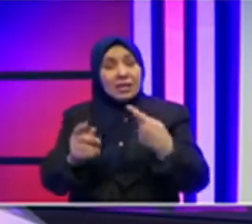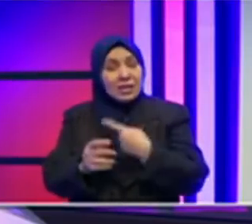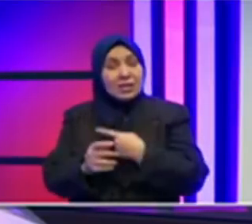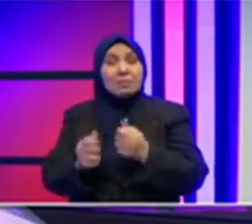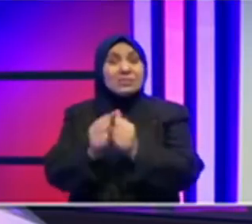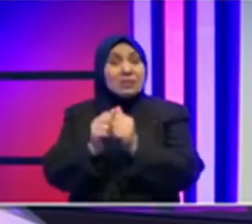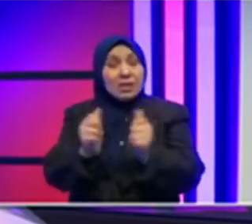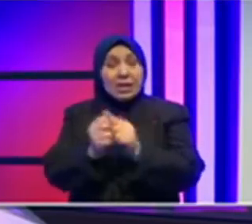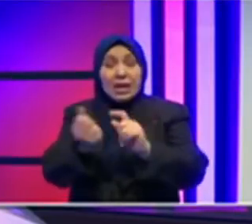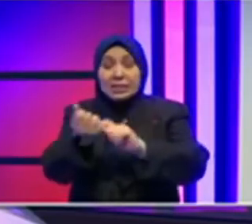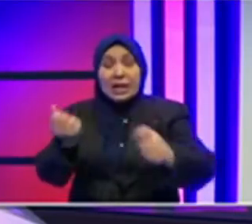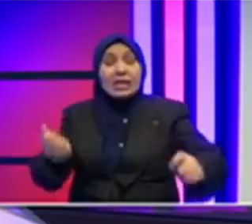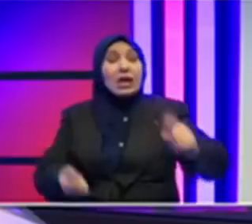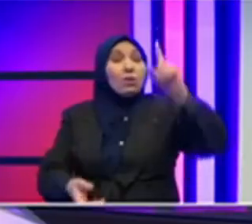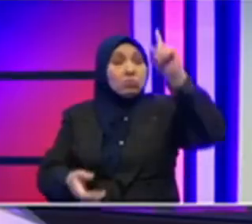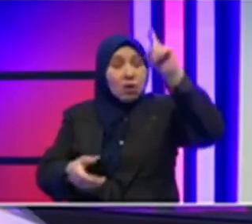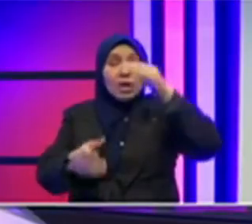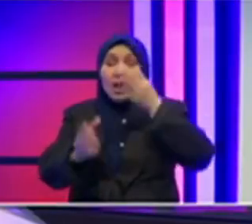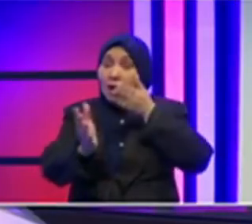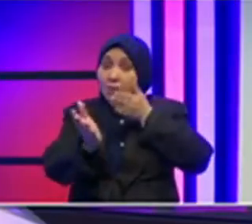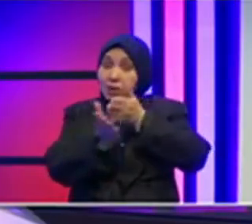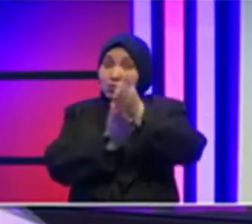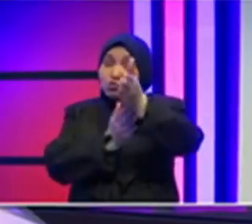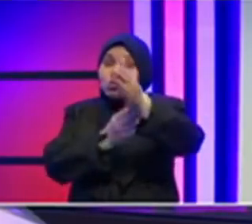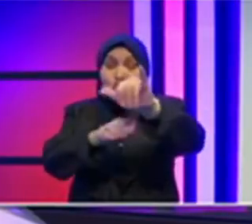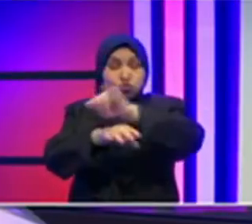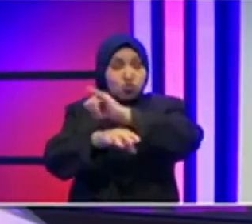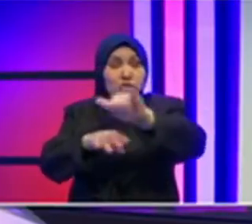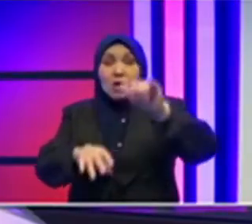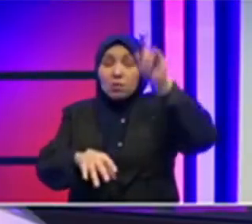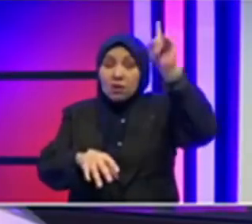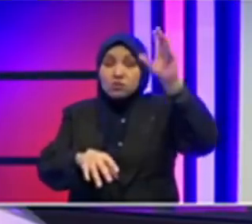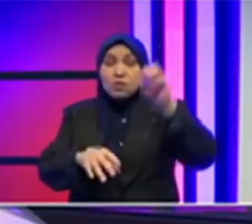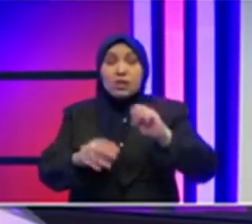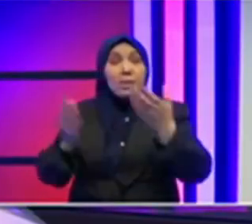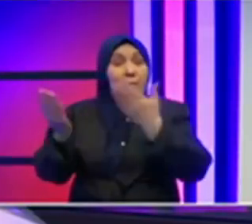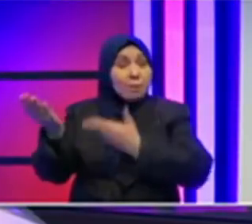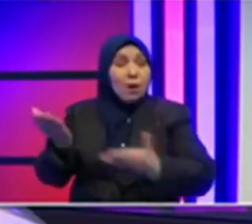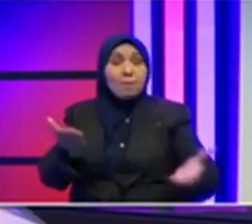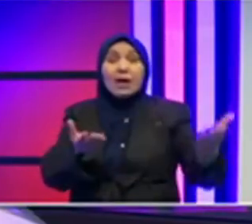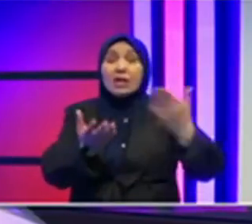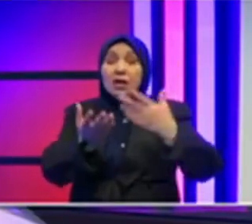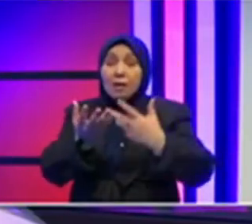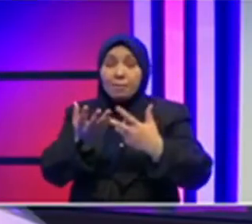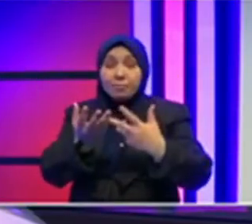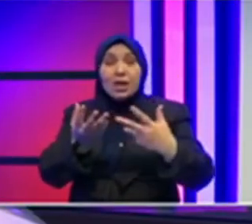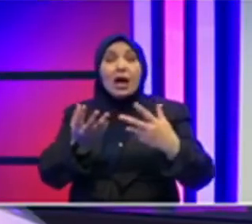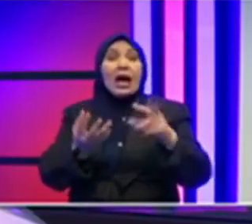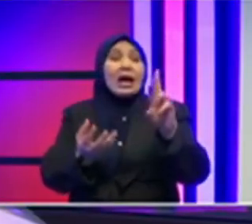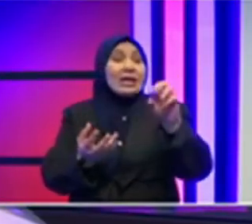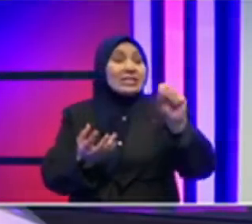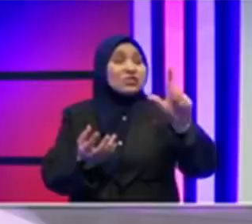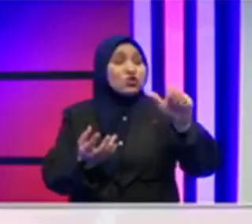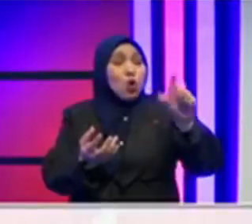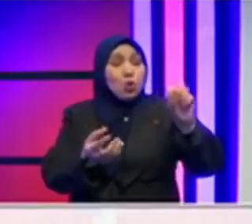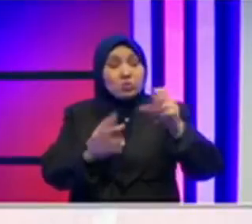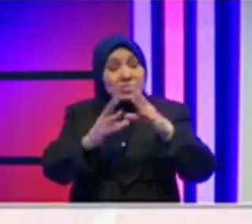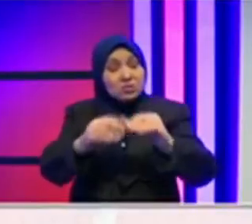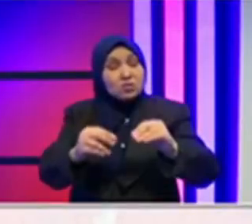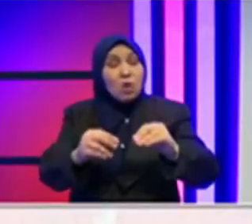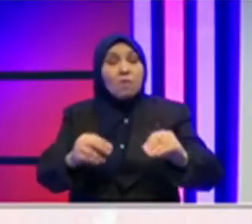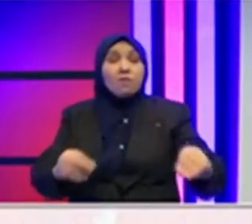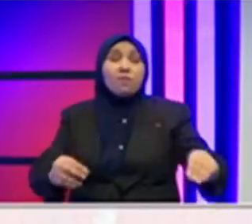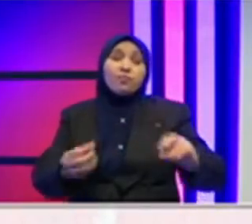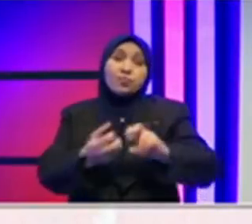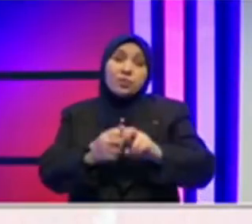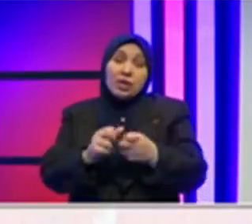Allah dalam kita menuju syurga Allah Subhanahu Wa Taala. Membawa pada resolusi kita pada hari ini, kita saksikan, iaitu yang pertama,